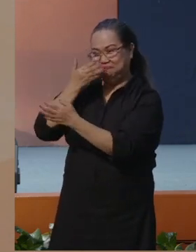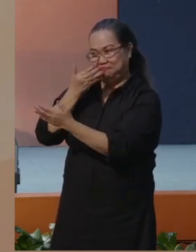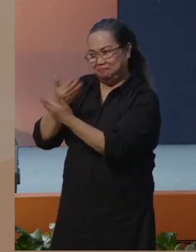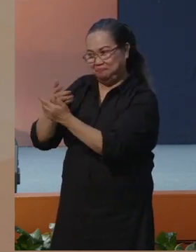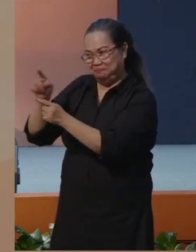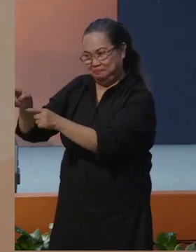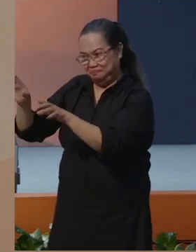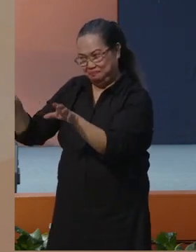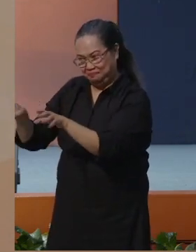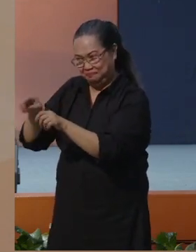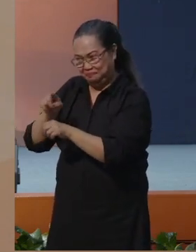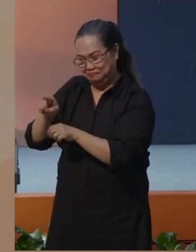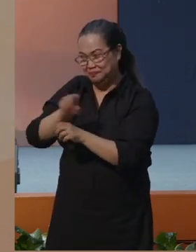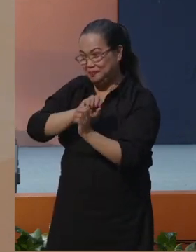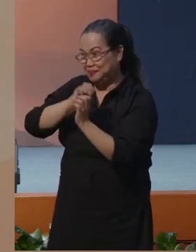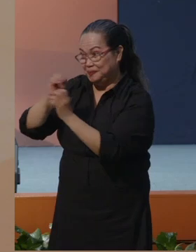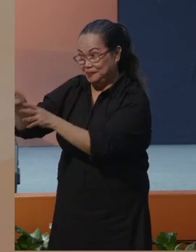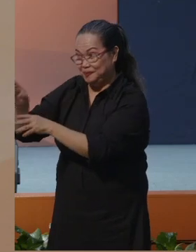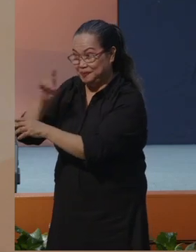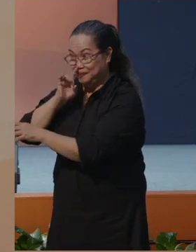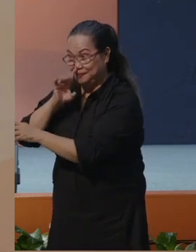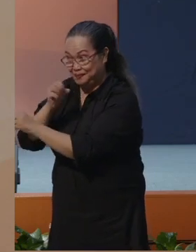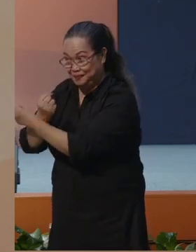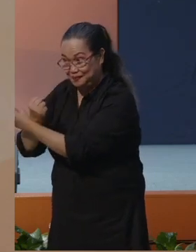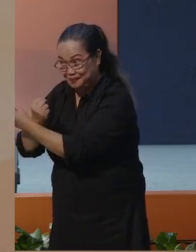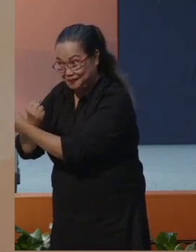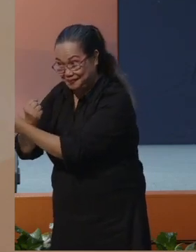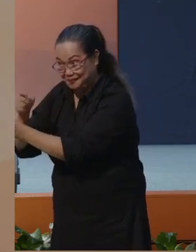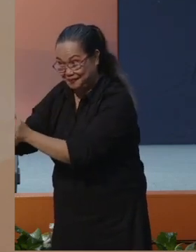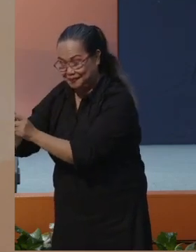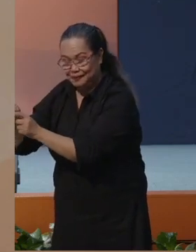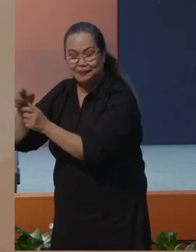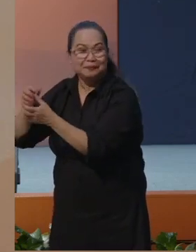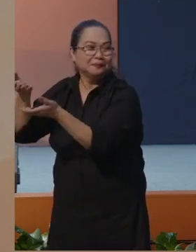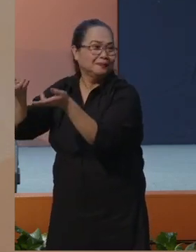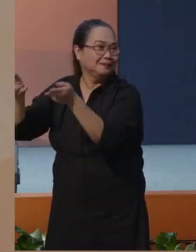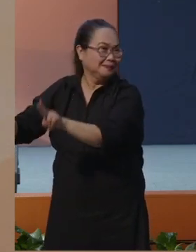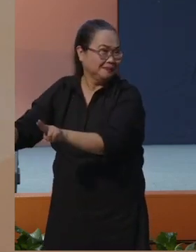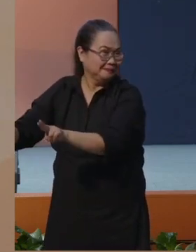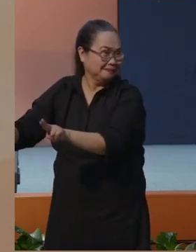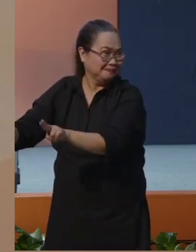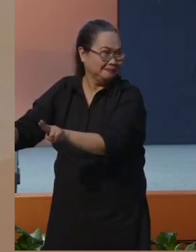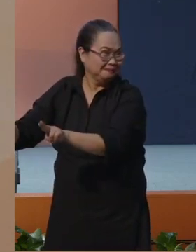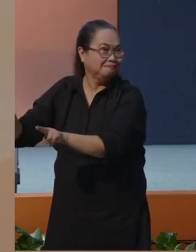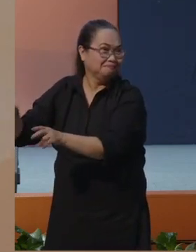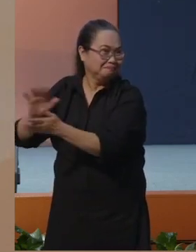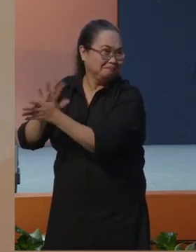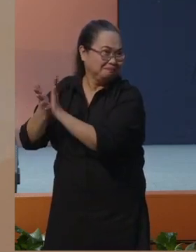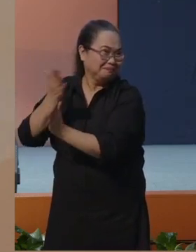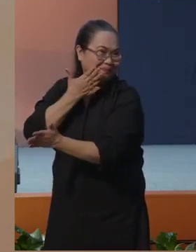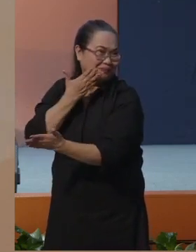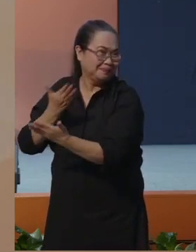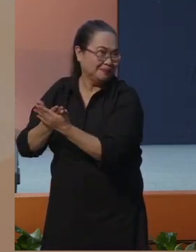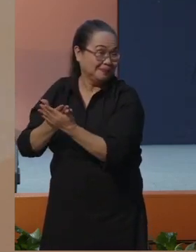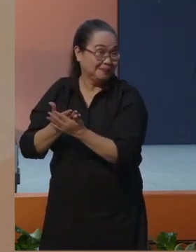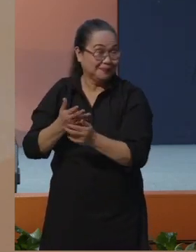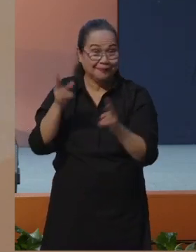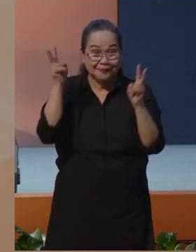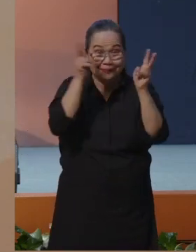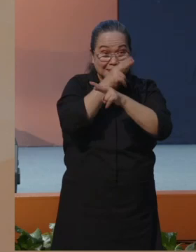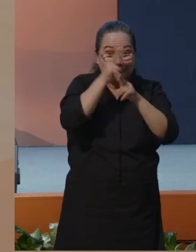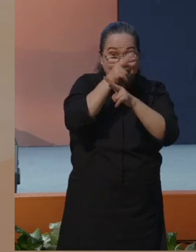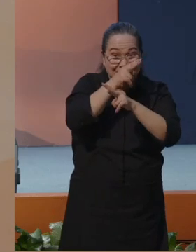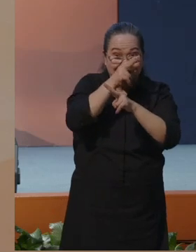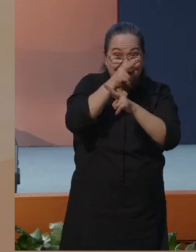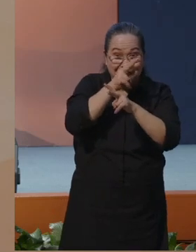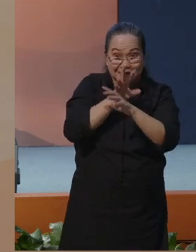that many people should be kept alive as they are today. Maraming pagkakamali. Yung pagkakamali nila sa natuto